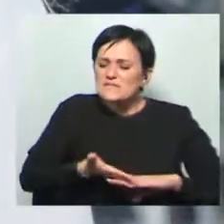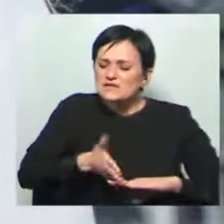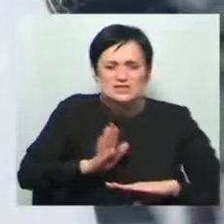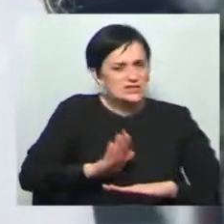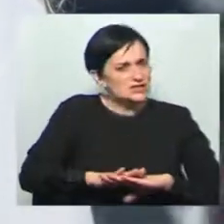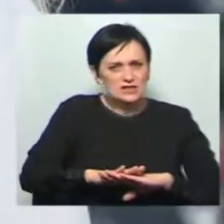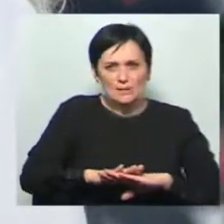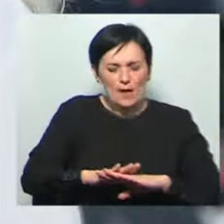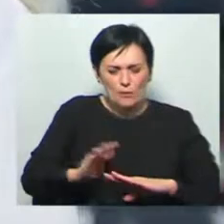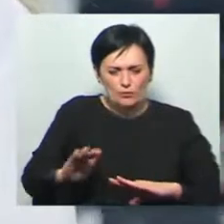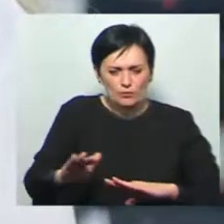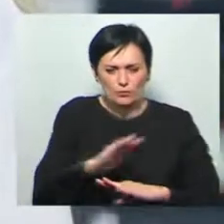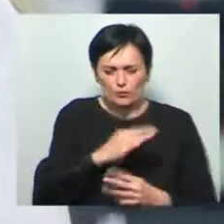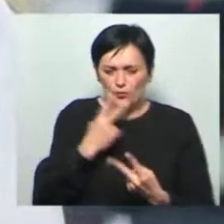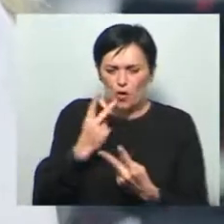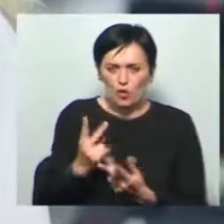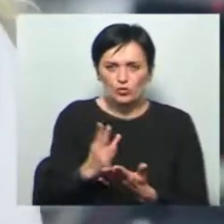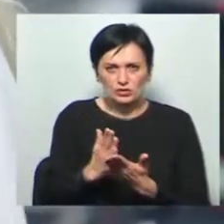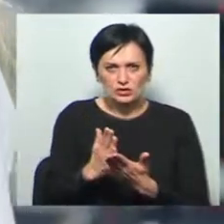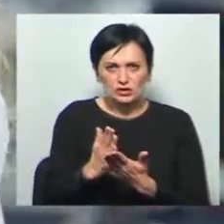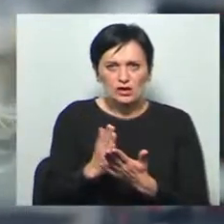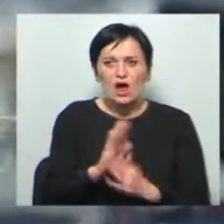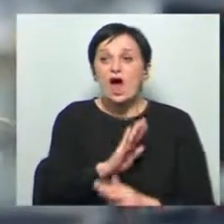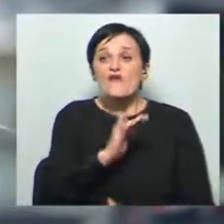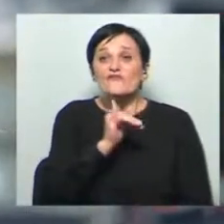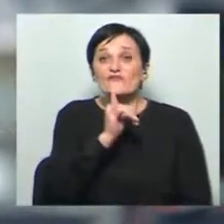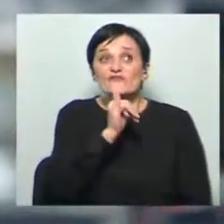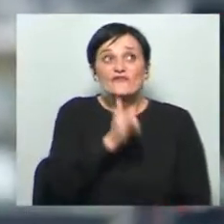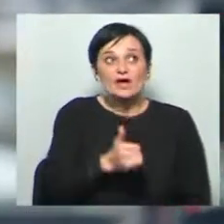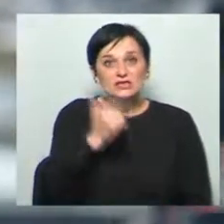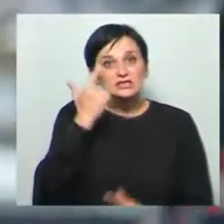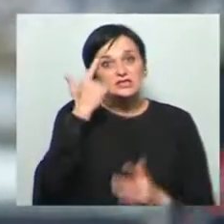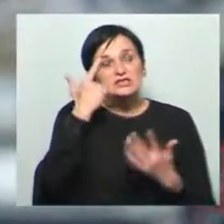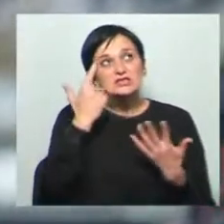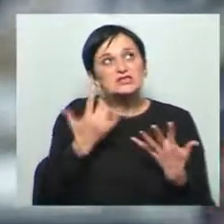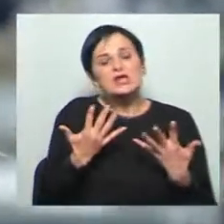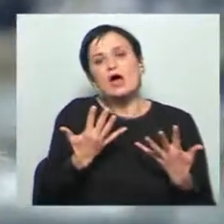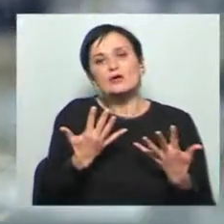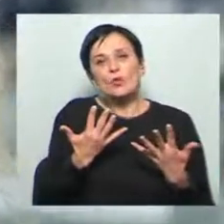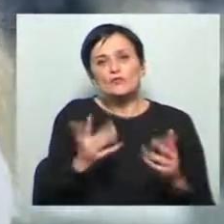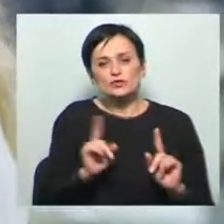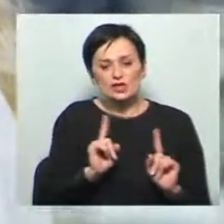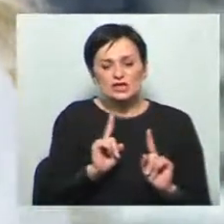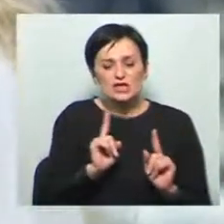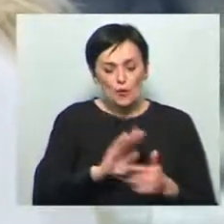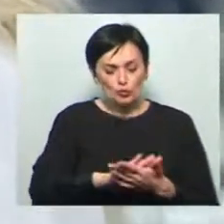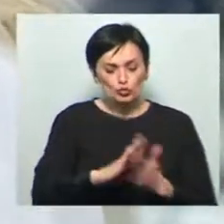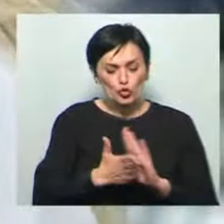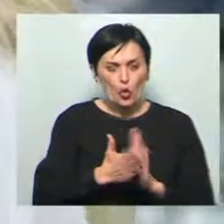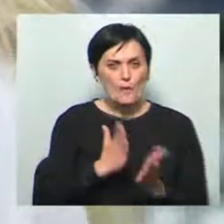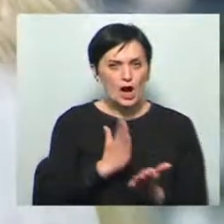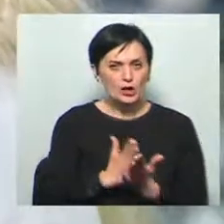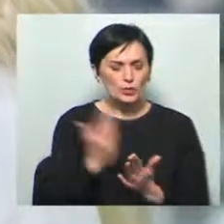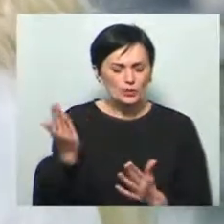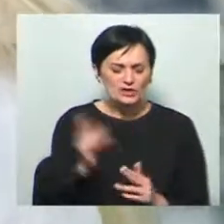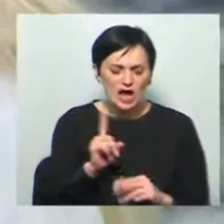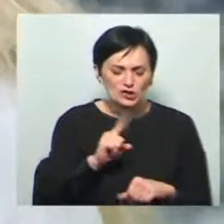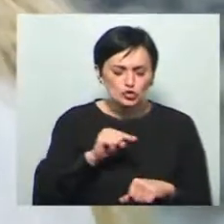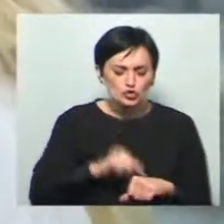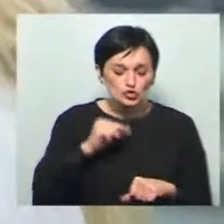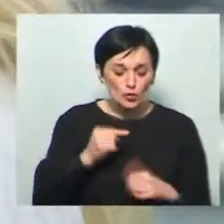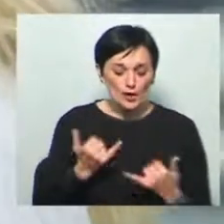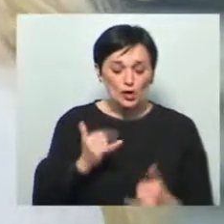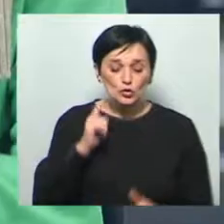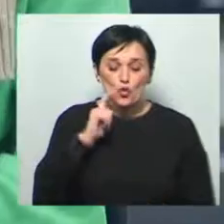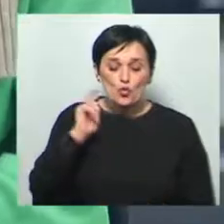ფონია ნამდვილად და არც ვერც კი წარმოვიდგენ რა მდგომარეობაში არიან და რას გრძნობენ თვითონ